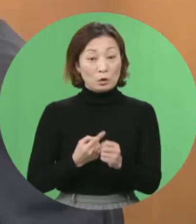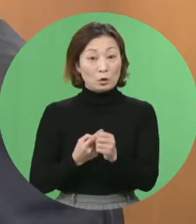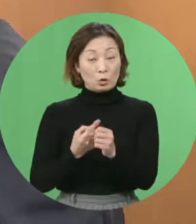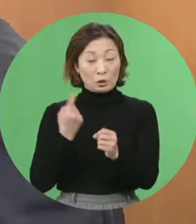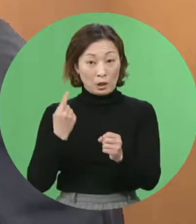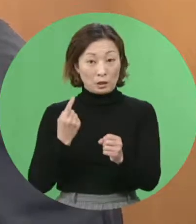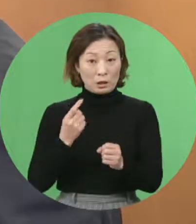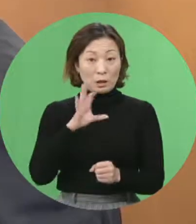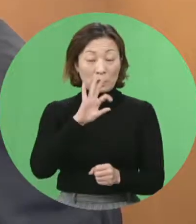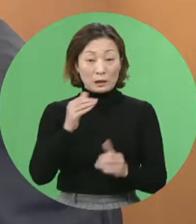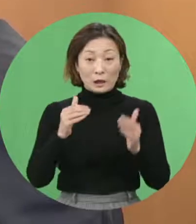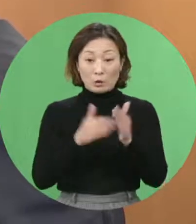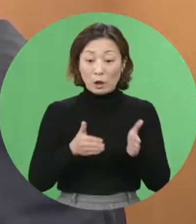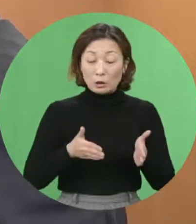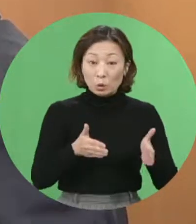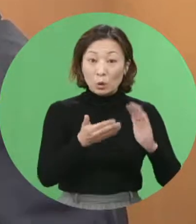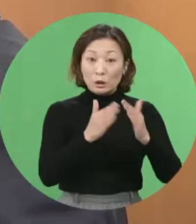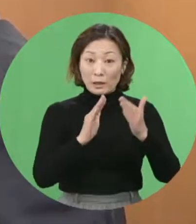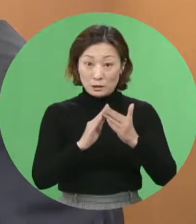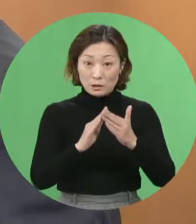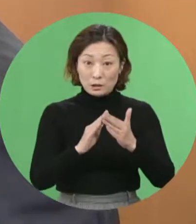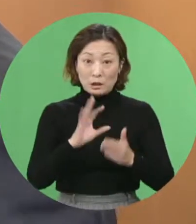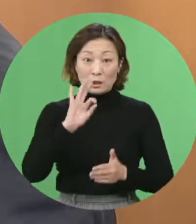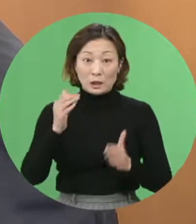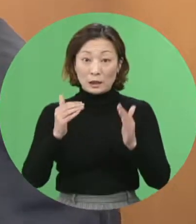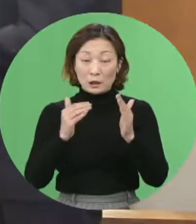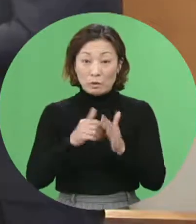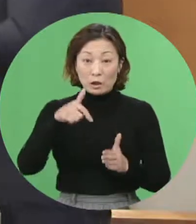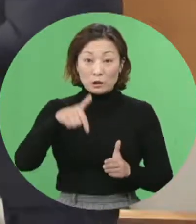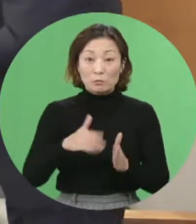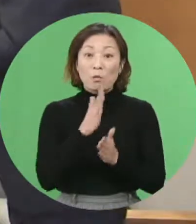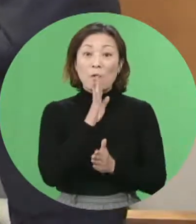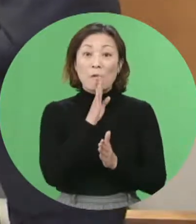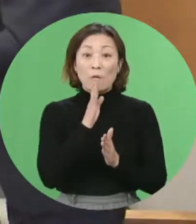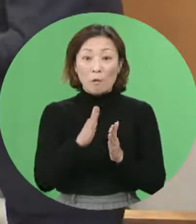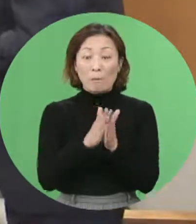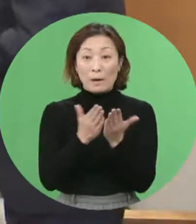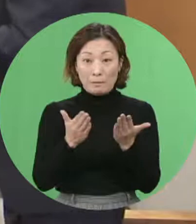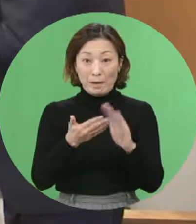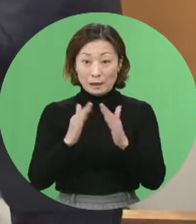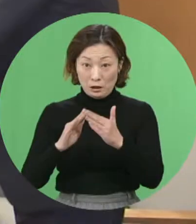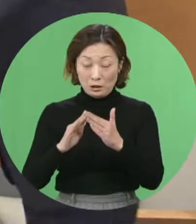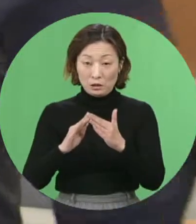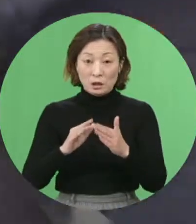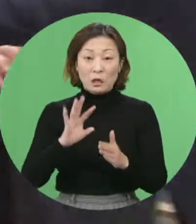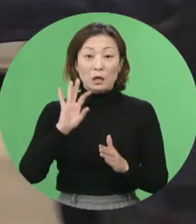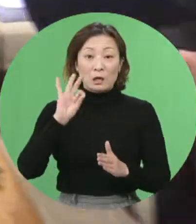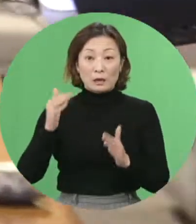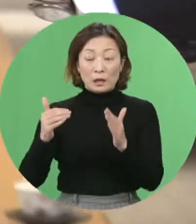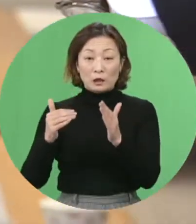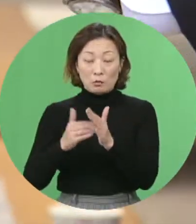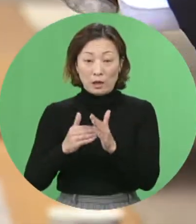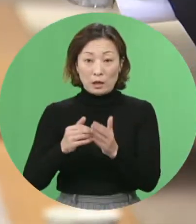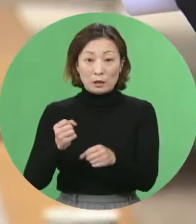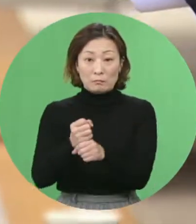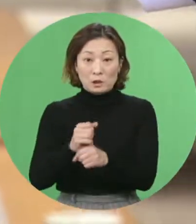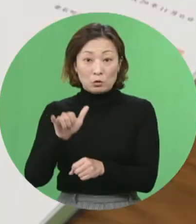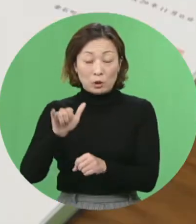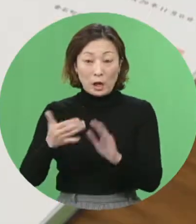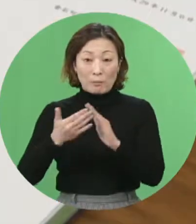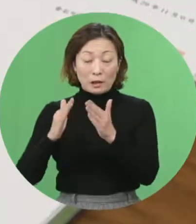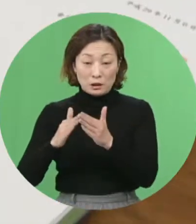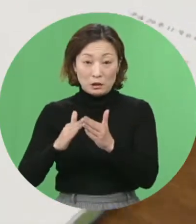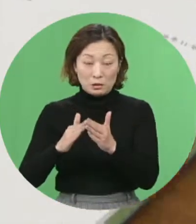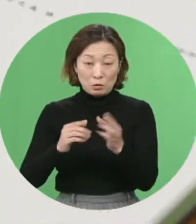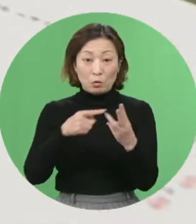去年、金岩通り町、金岩下本町、金岩みそ屋町の3つの町名を復